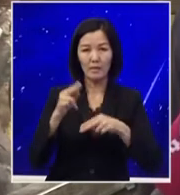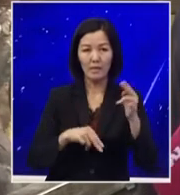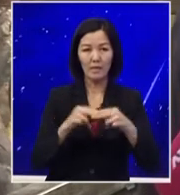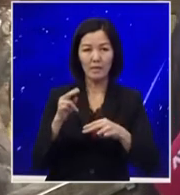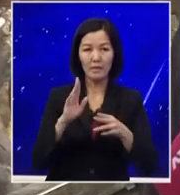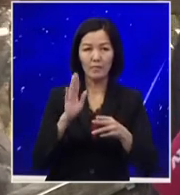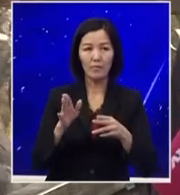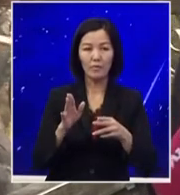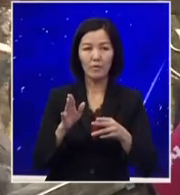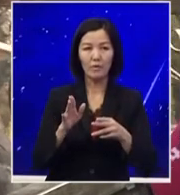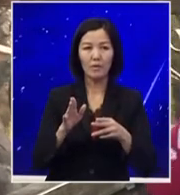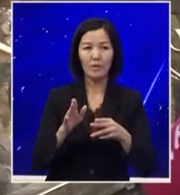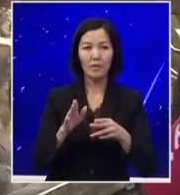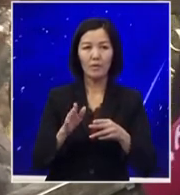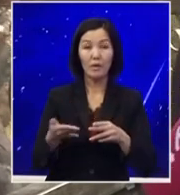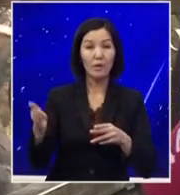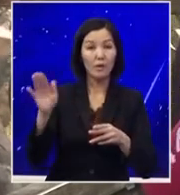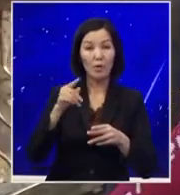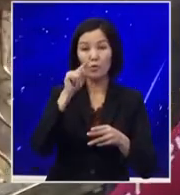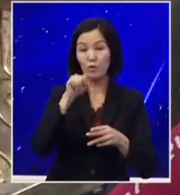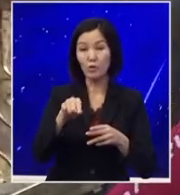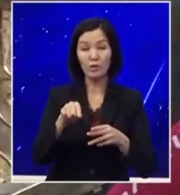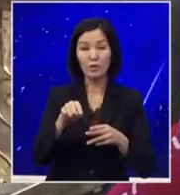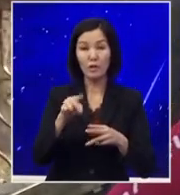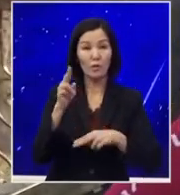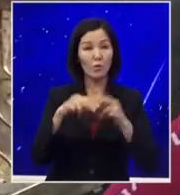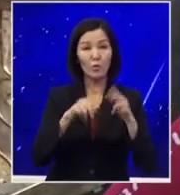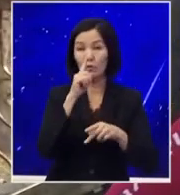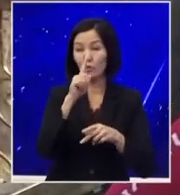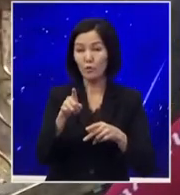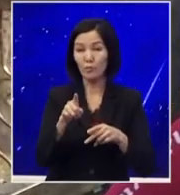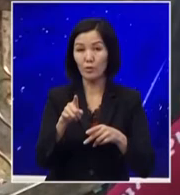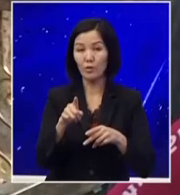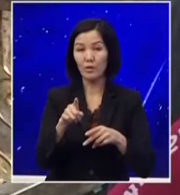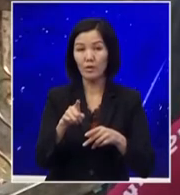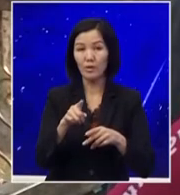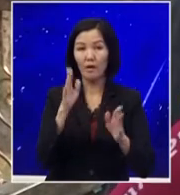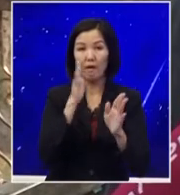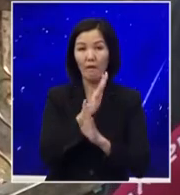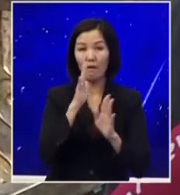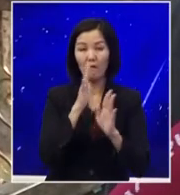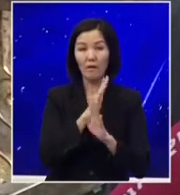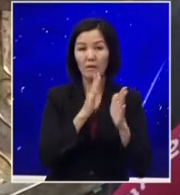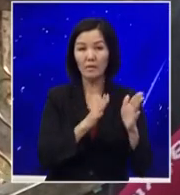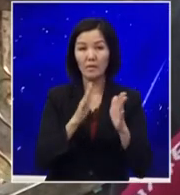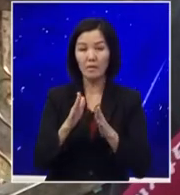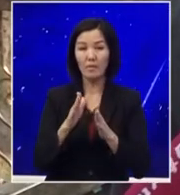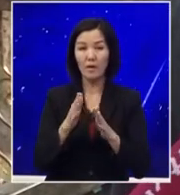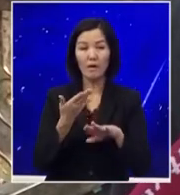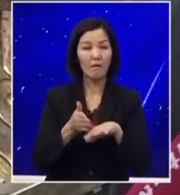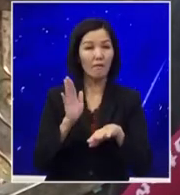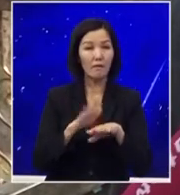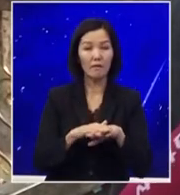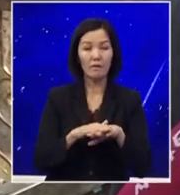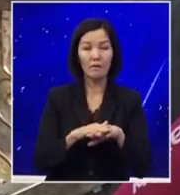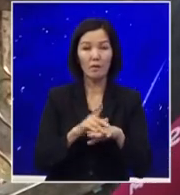жағында ұстаулардың шатқалдың ішіне көп кіргізбей. Тұжырымдамадағы мақсат осы экосистемаға өзінің ауыртпашылығын,